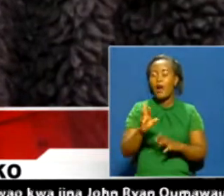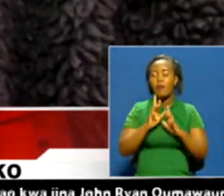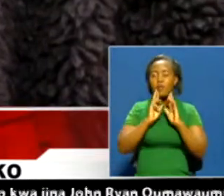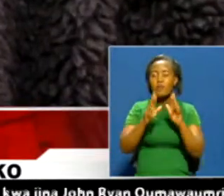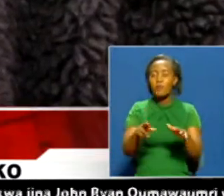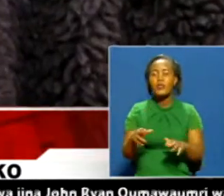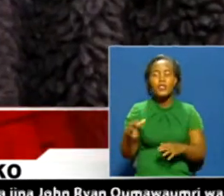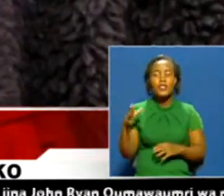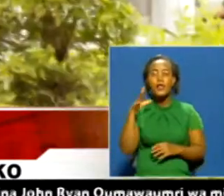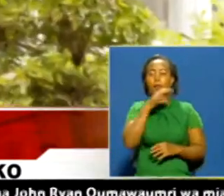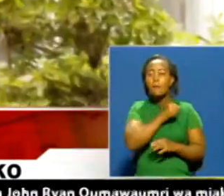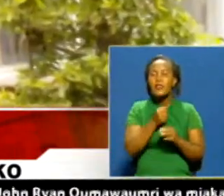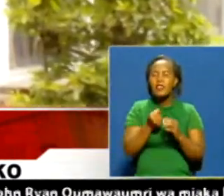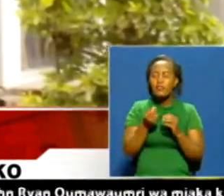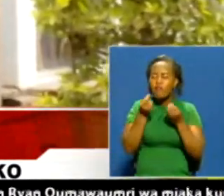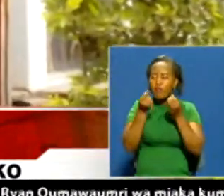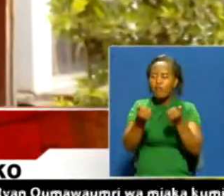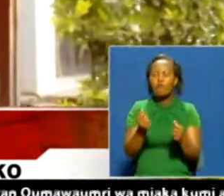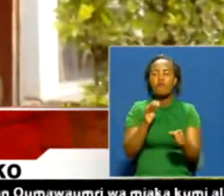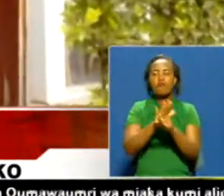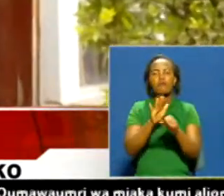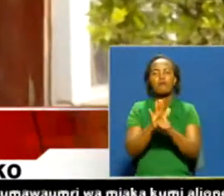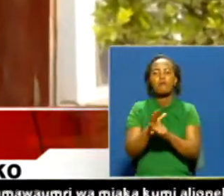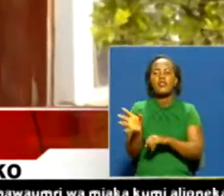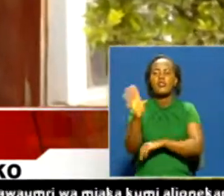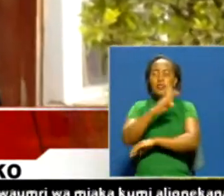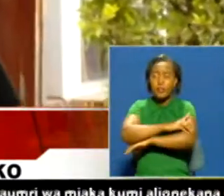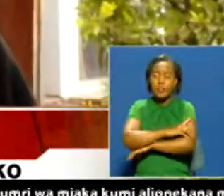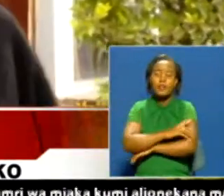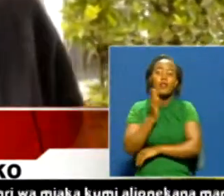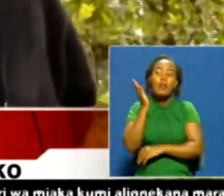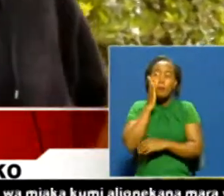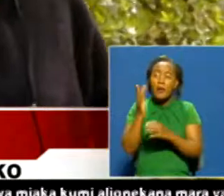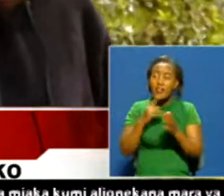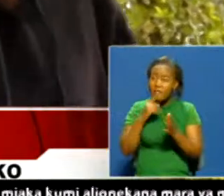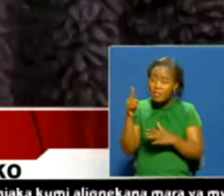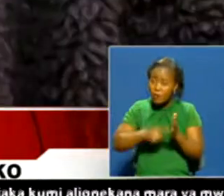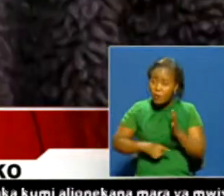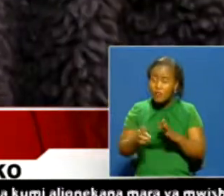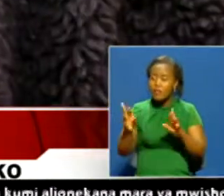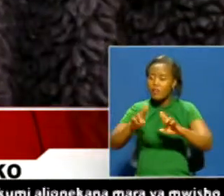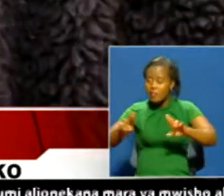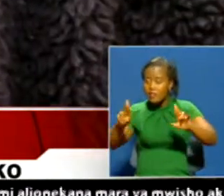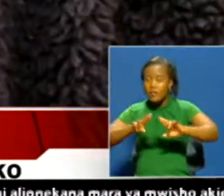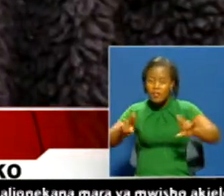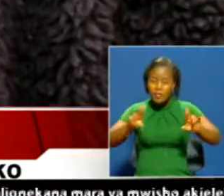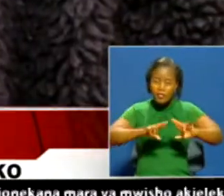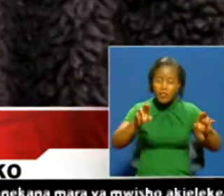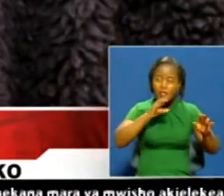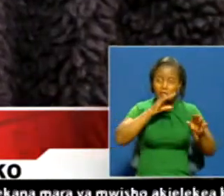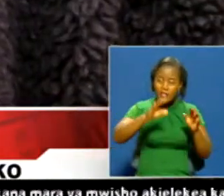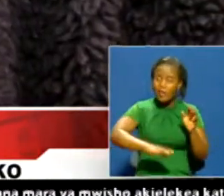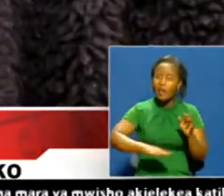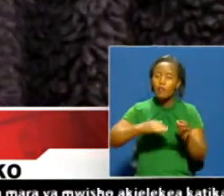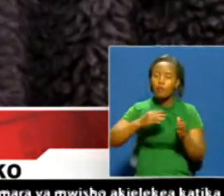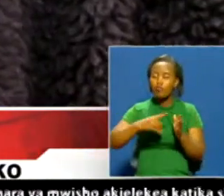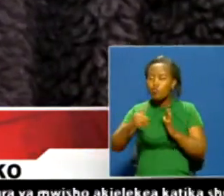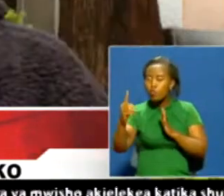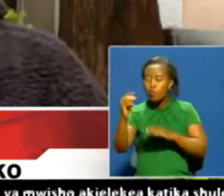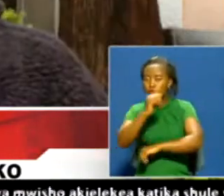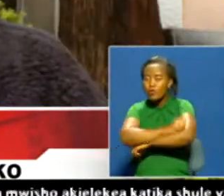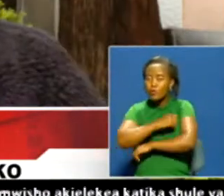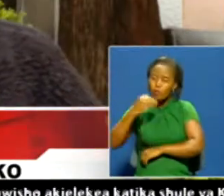kutoweka kwa siku kadhaa sasa. Mamaye anasema alimuandaa kwenda shuleni jinsi ambavyo amekuwa akifanya kwa miaka 4